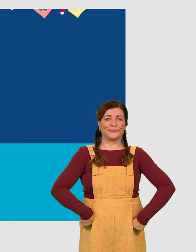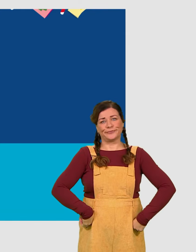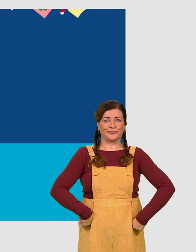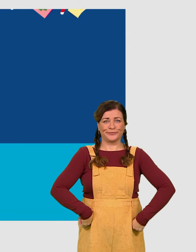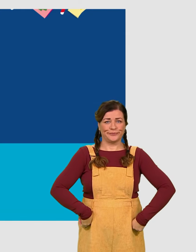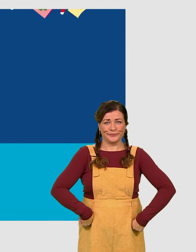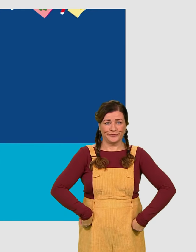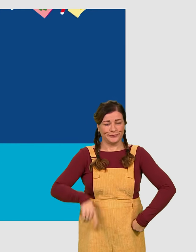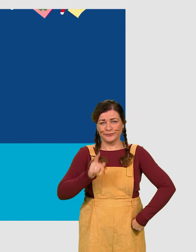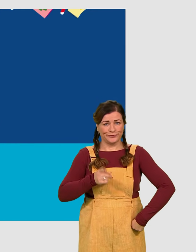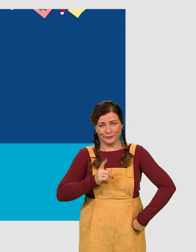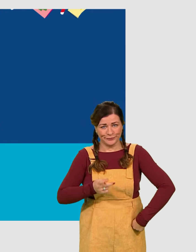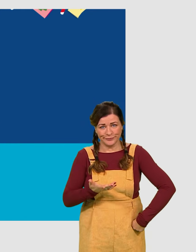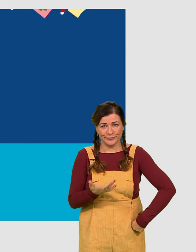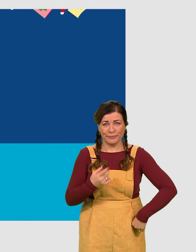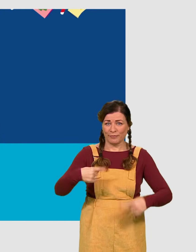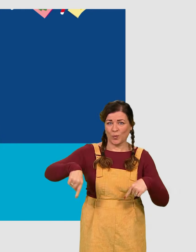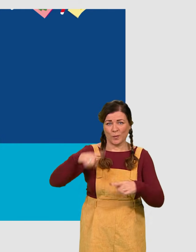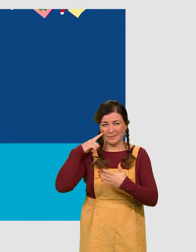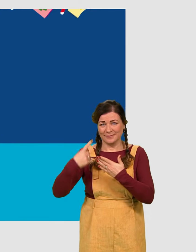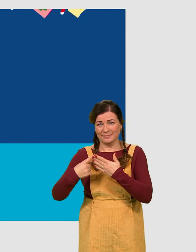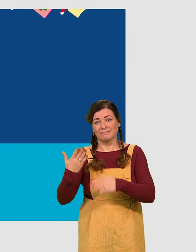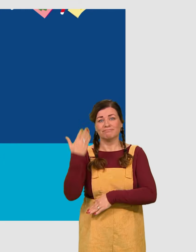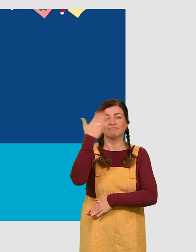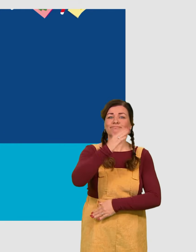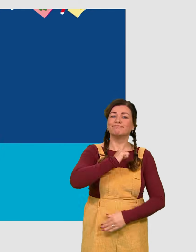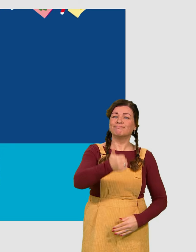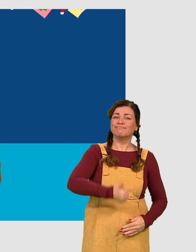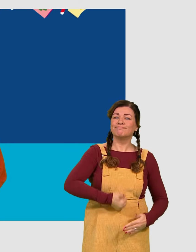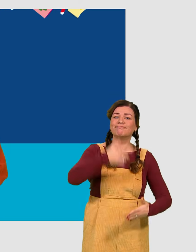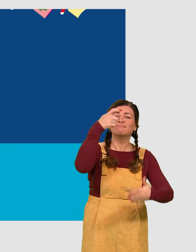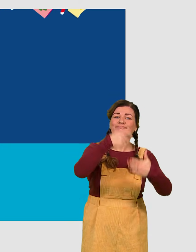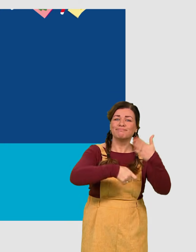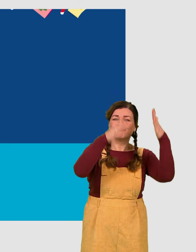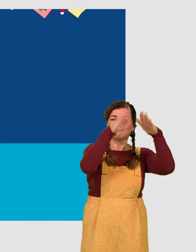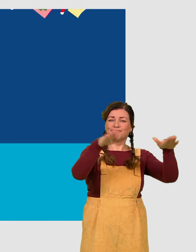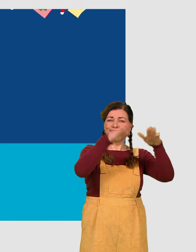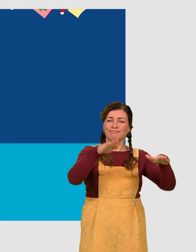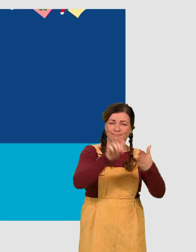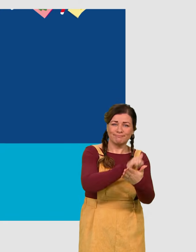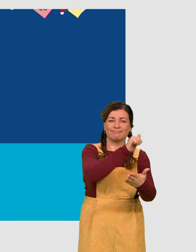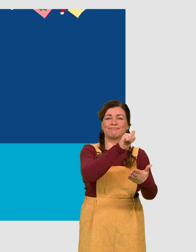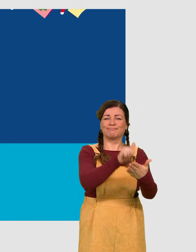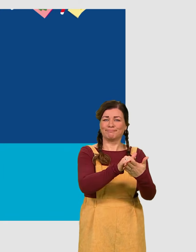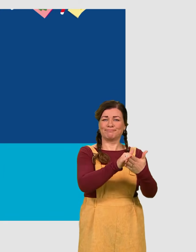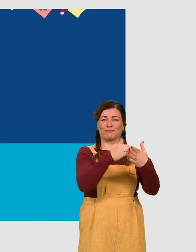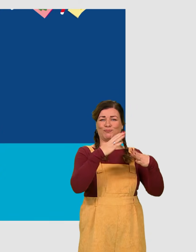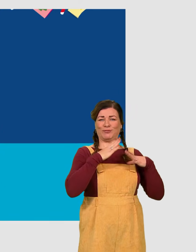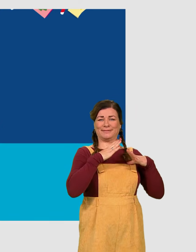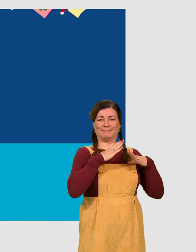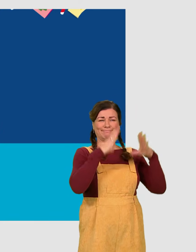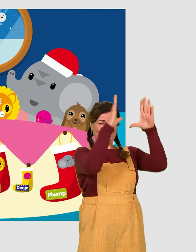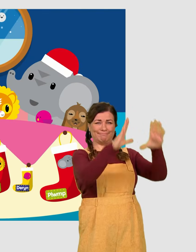siomedig, penderfynodd y criw fynd i'r fferm i nôl coeden Nadolig iawn, un oedd wedi tyfu'n